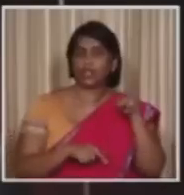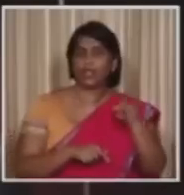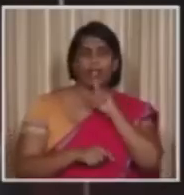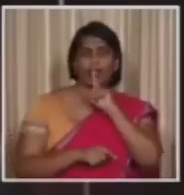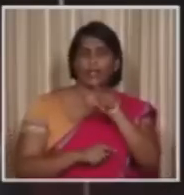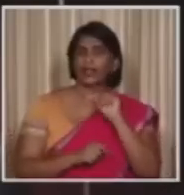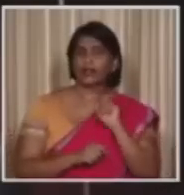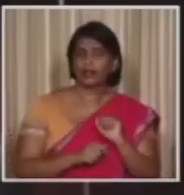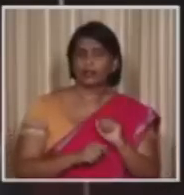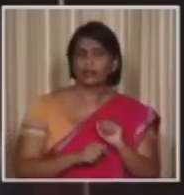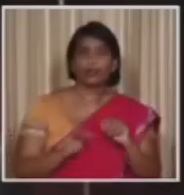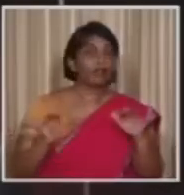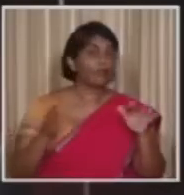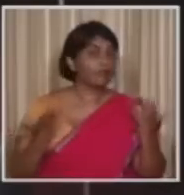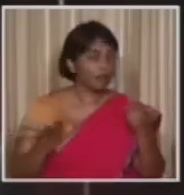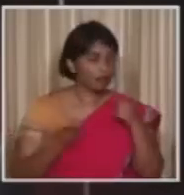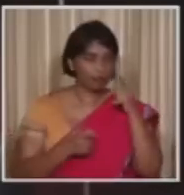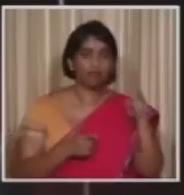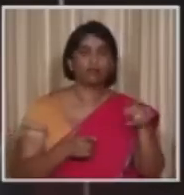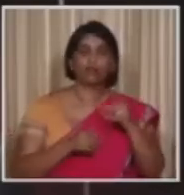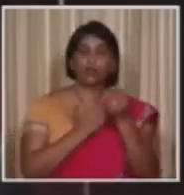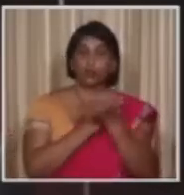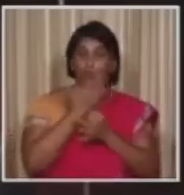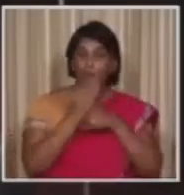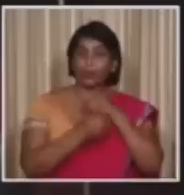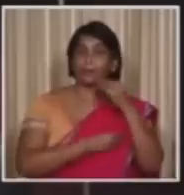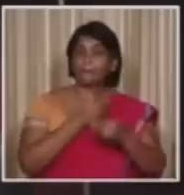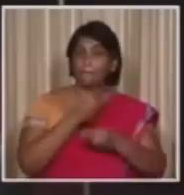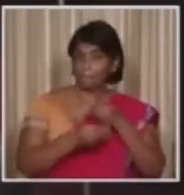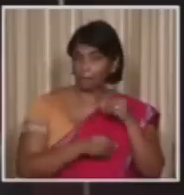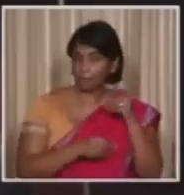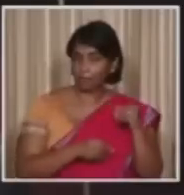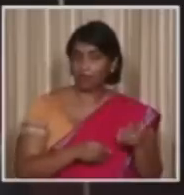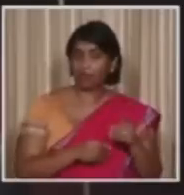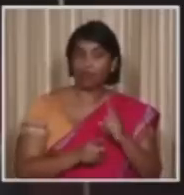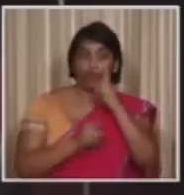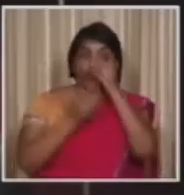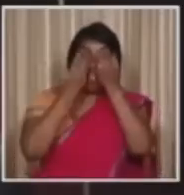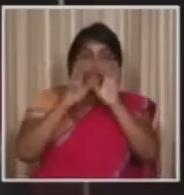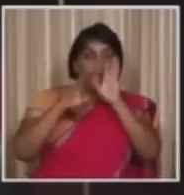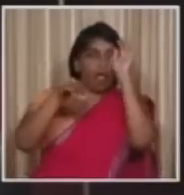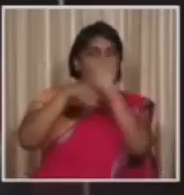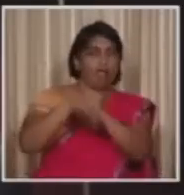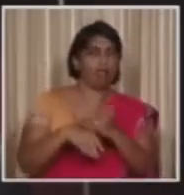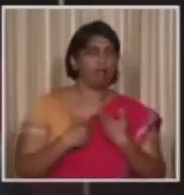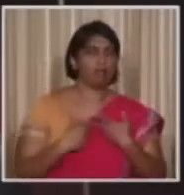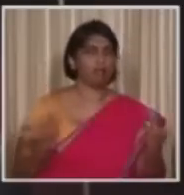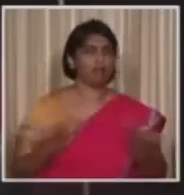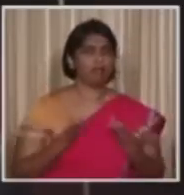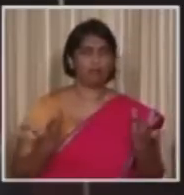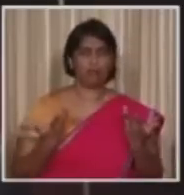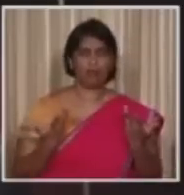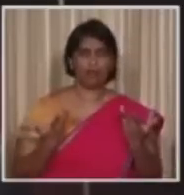මම කියන්නේ? නැත්තම් ඔය කුඩු ජාවාරමේ මුල අපිට හොයාගන්න බැරුව යනවා.